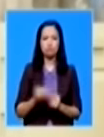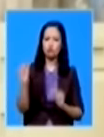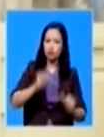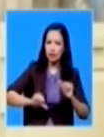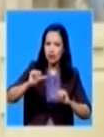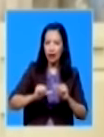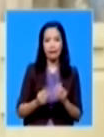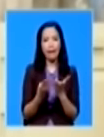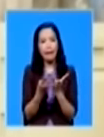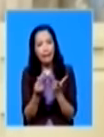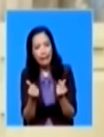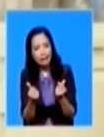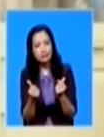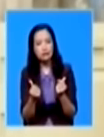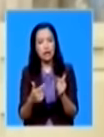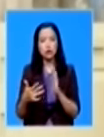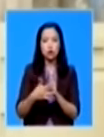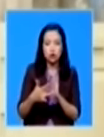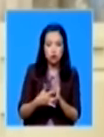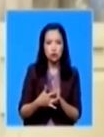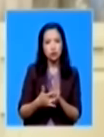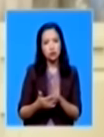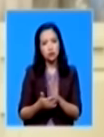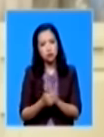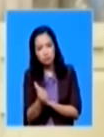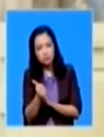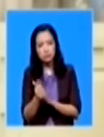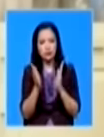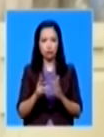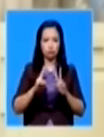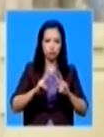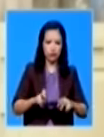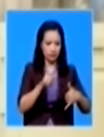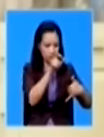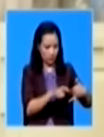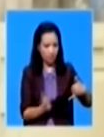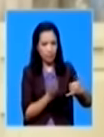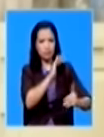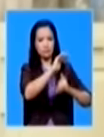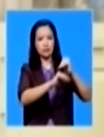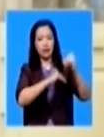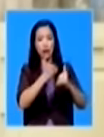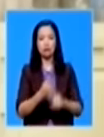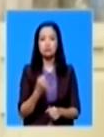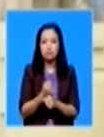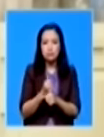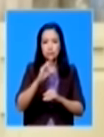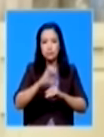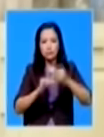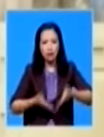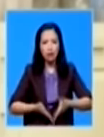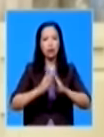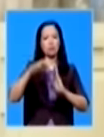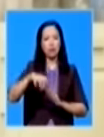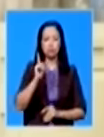สตร์เรื่องคณิตศาสตร์เรื่องเทคโนโลยีสร้างนักวิจัยนักพัฒนาแล้วก็ในเรื่องของการก่อสร้างเพราะว่าเราจะต้